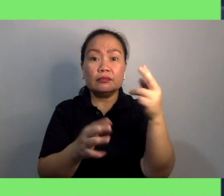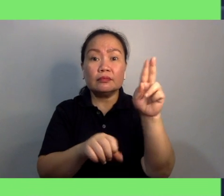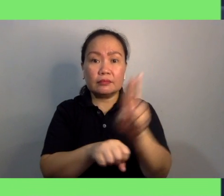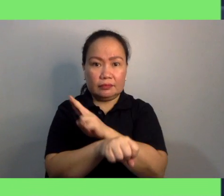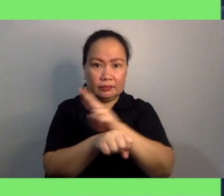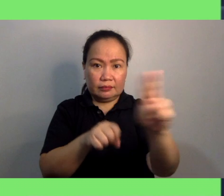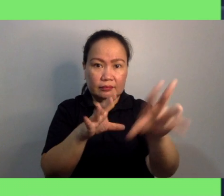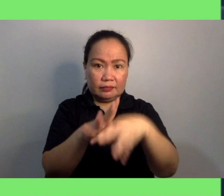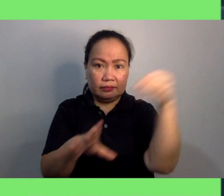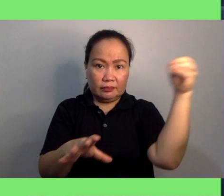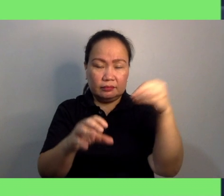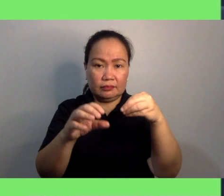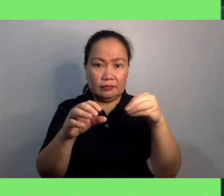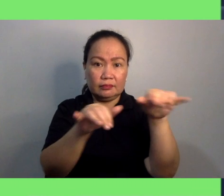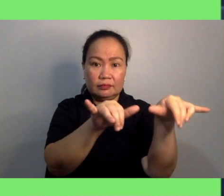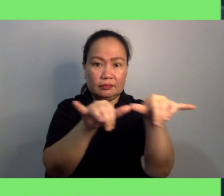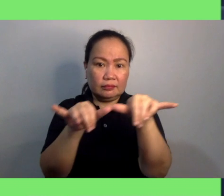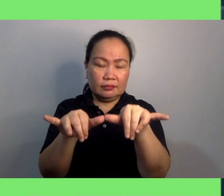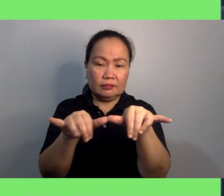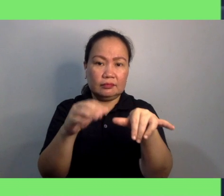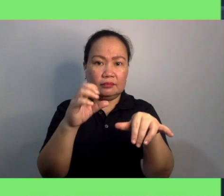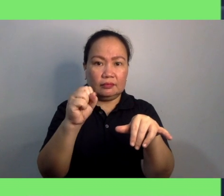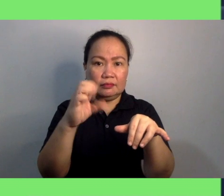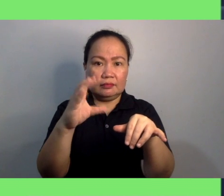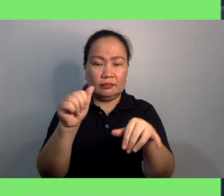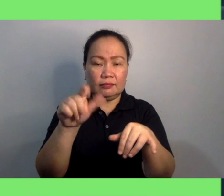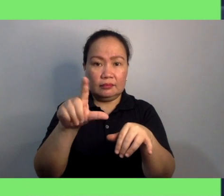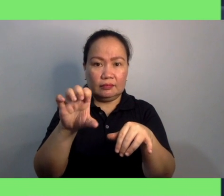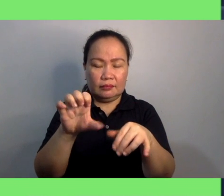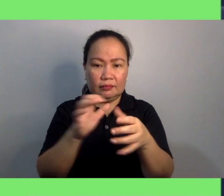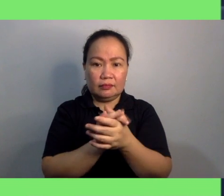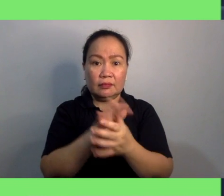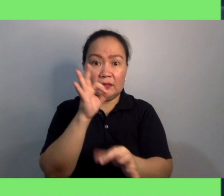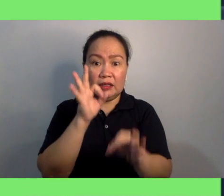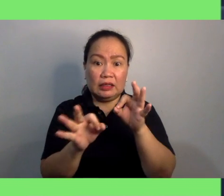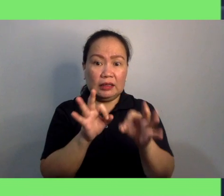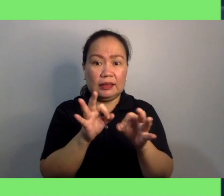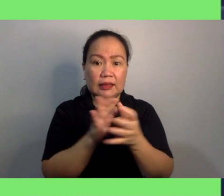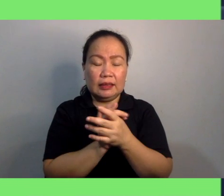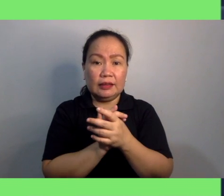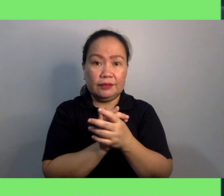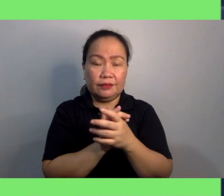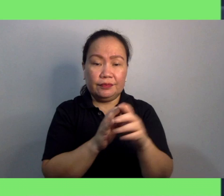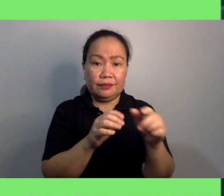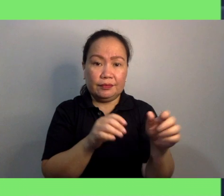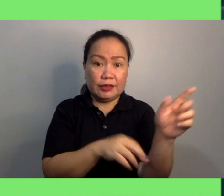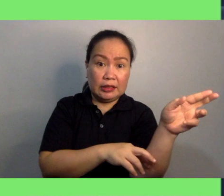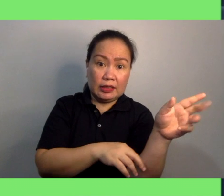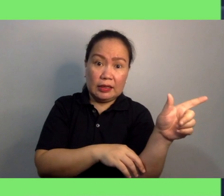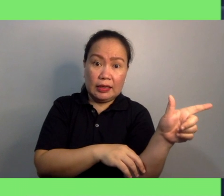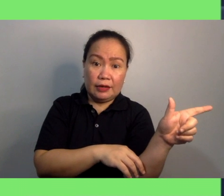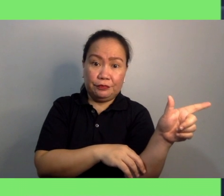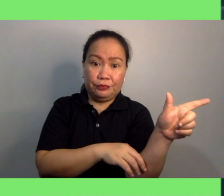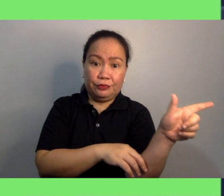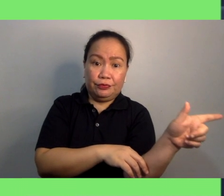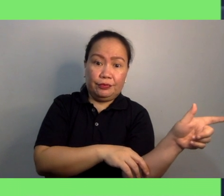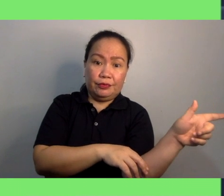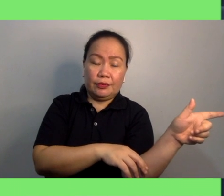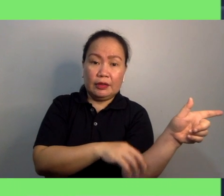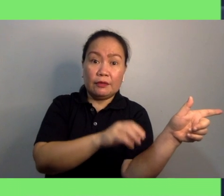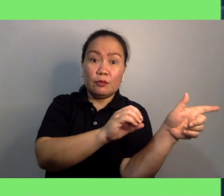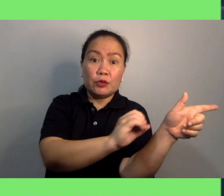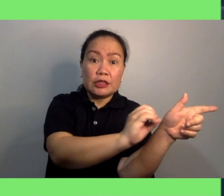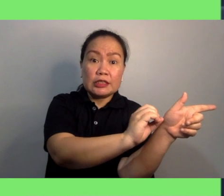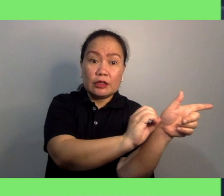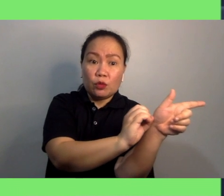yung outer scale. Okay? Bakit po? Kasi kung nasa left siya nag-open, ito siya, ito yung 0 degree